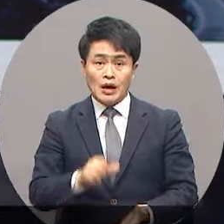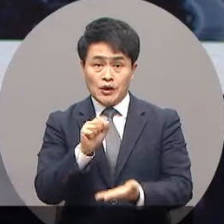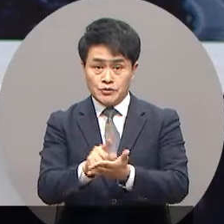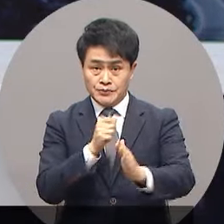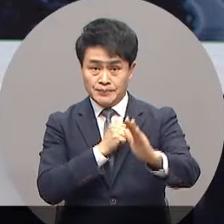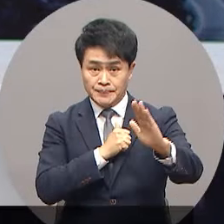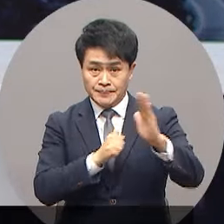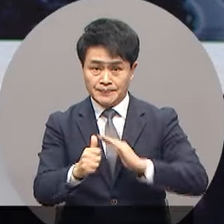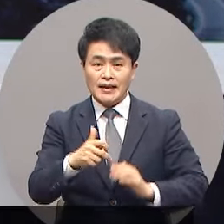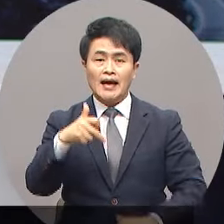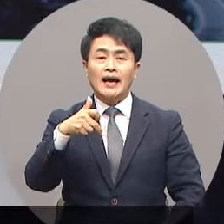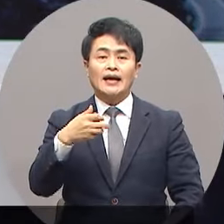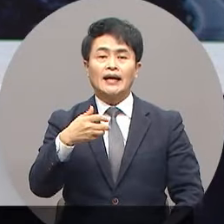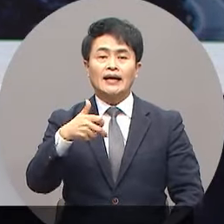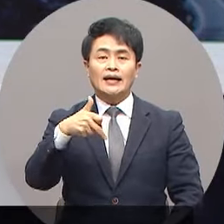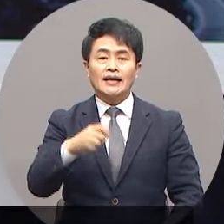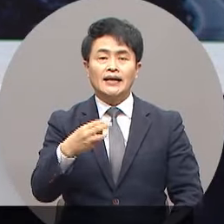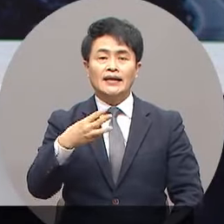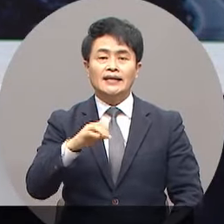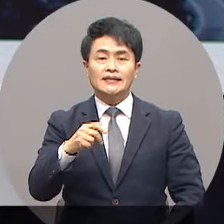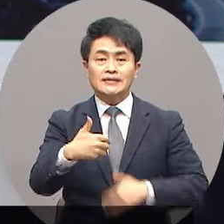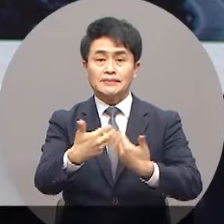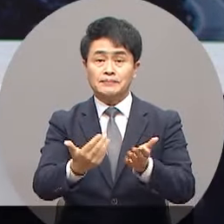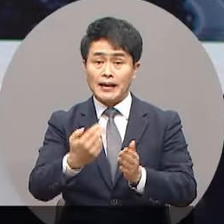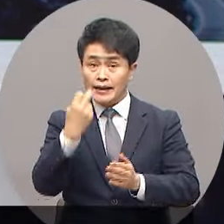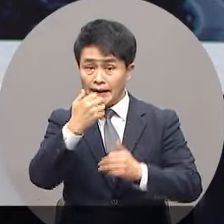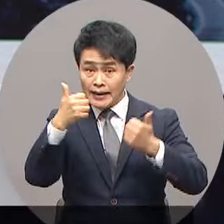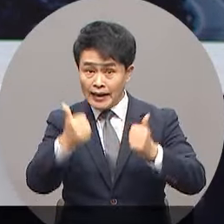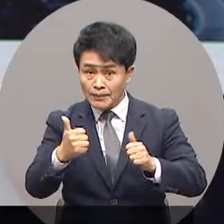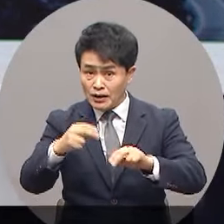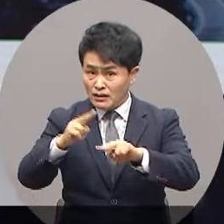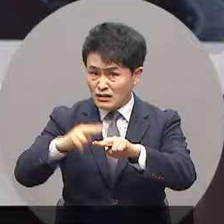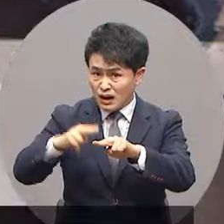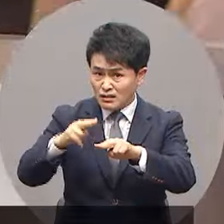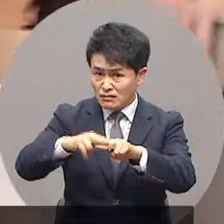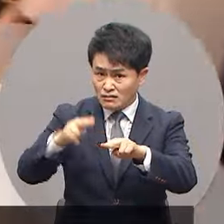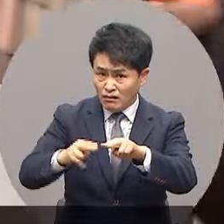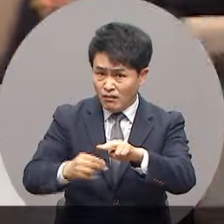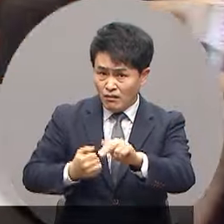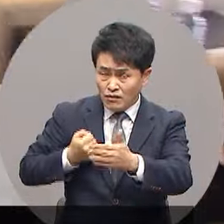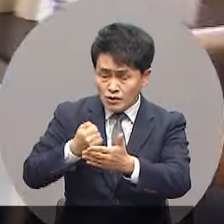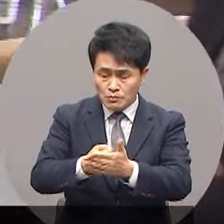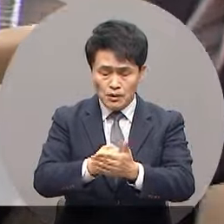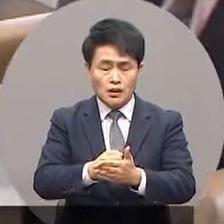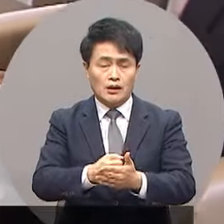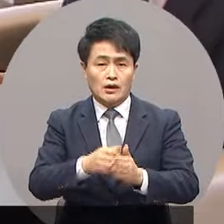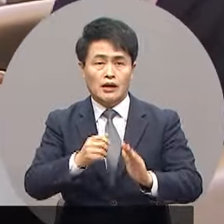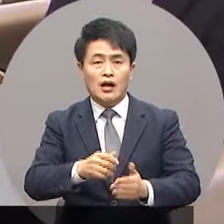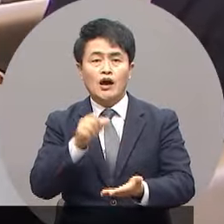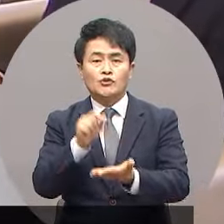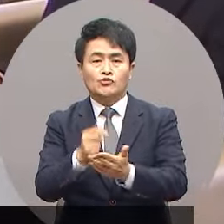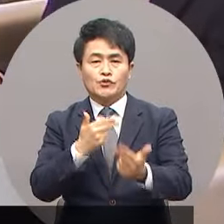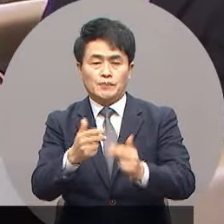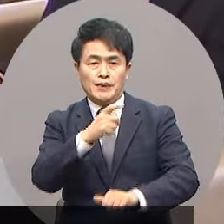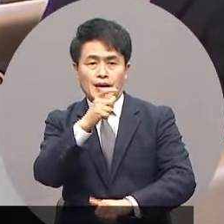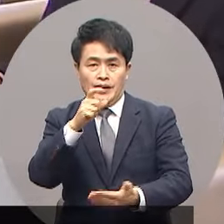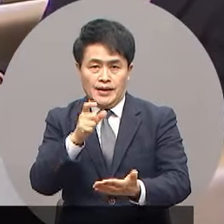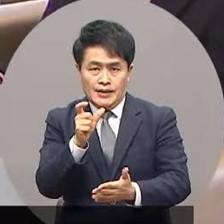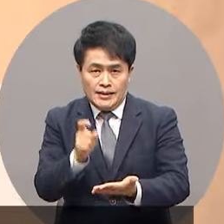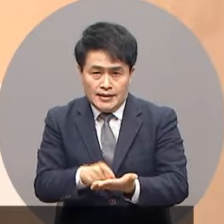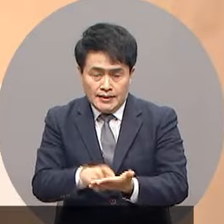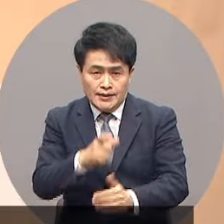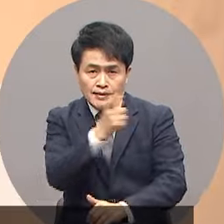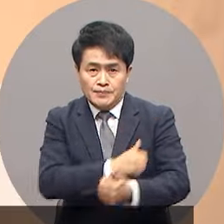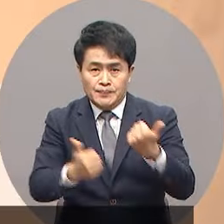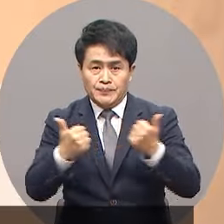축구 대표팀 클린스만 감독의 거치를 결정할 축구 협회 긴급 임원 회의가 시작됐습니다 축구 협회는 오늘 오전